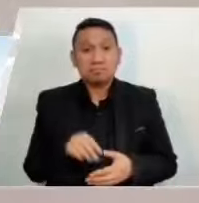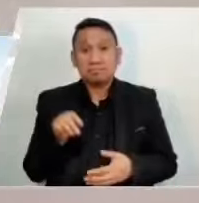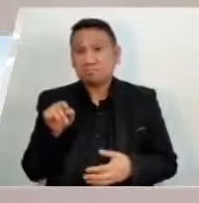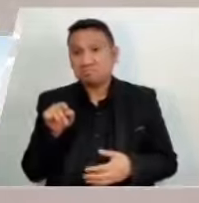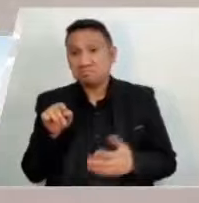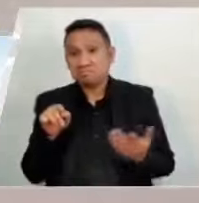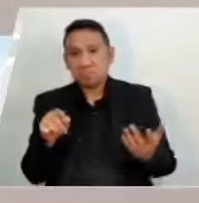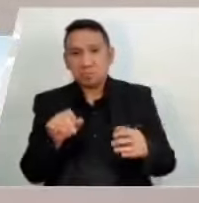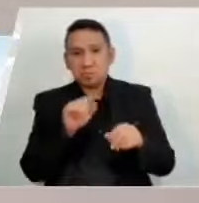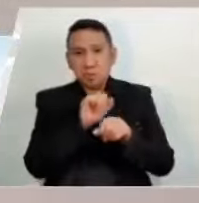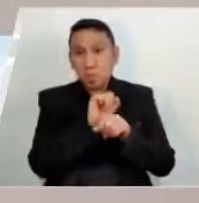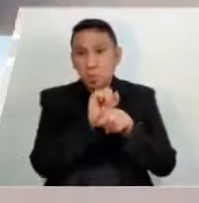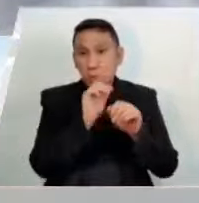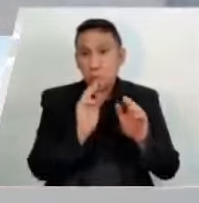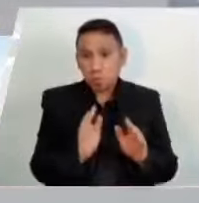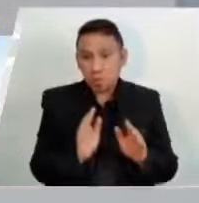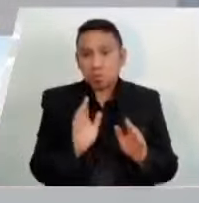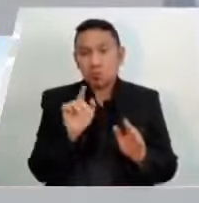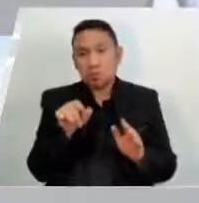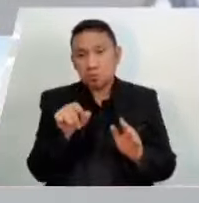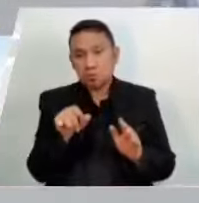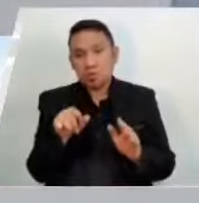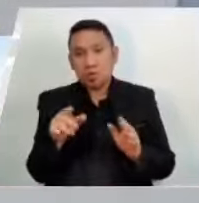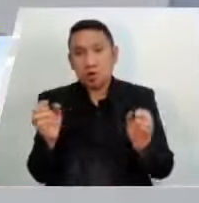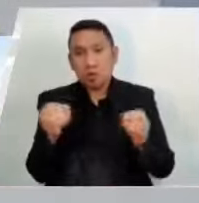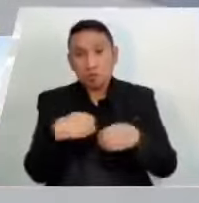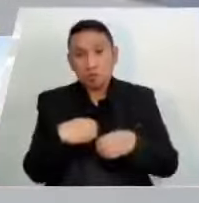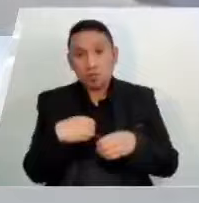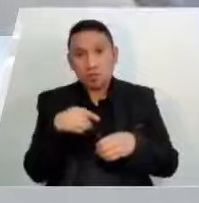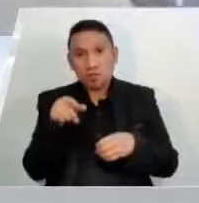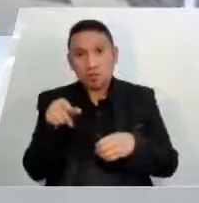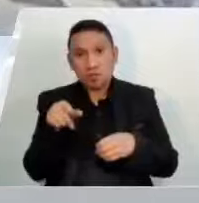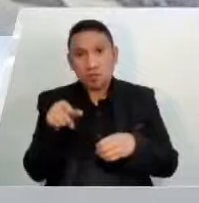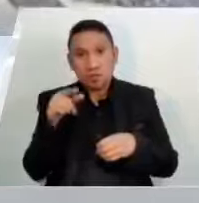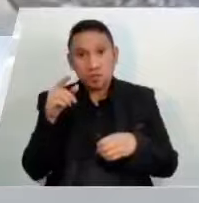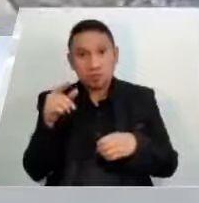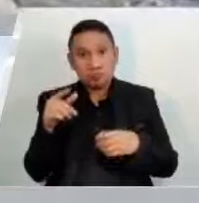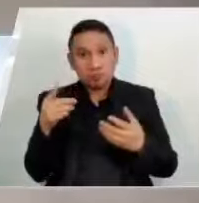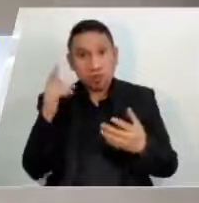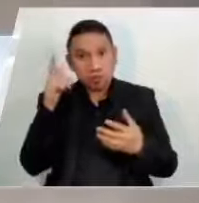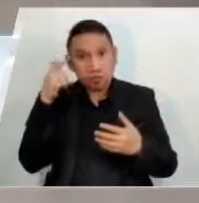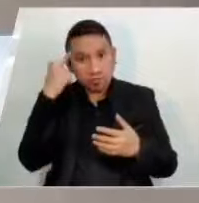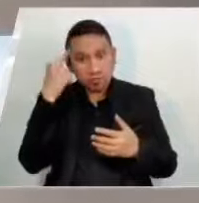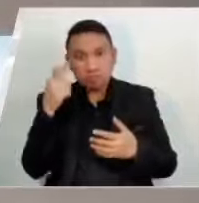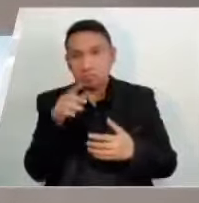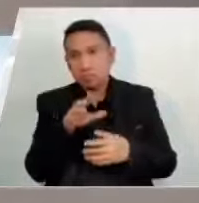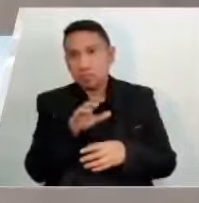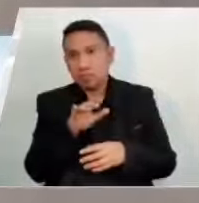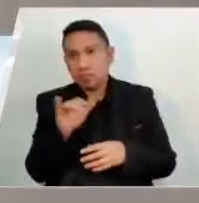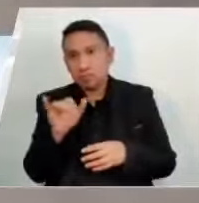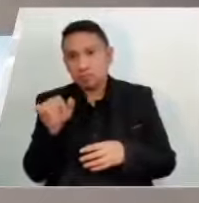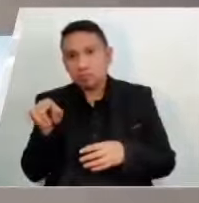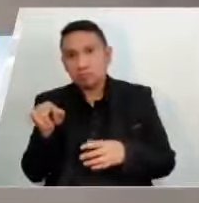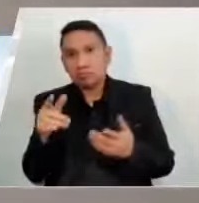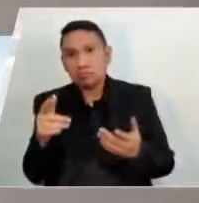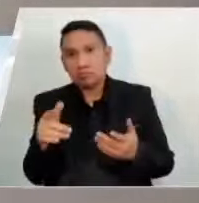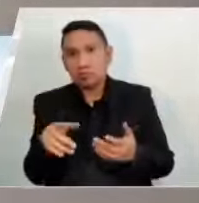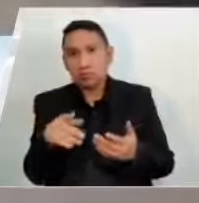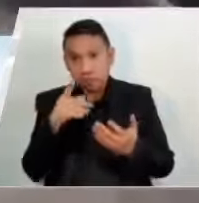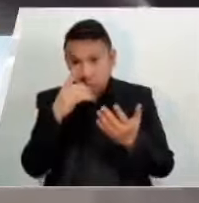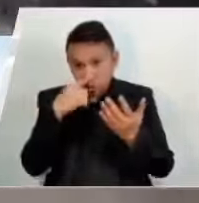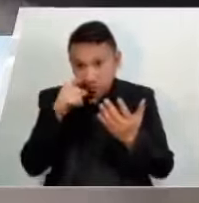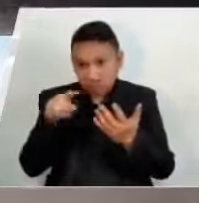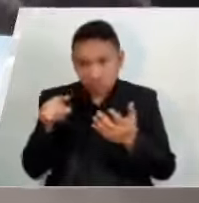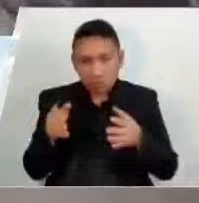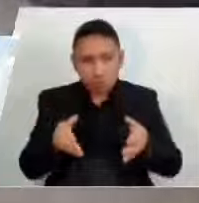sa Kapitolyo ng Ilocos Norte. Ganyan din ang sitwasyon sa Lawag City Hall. Nag-inspeksyon na sa mga gusali ang